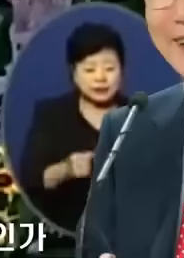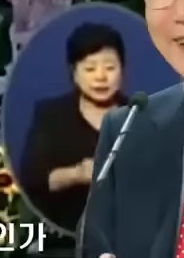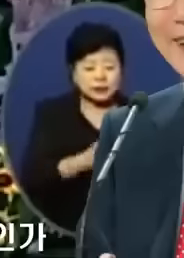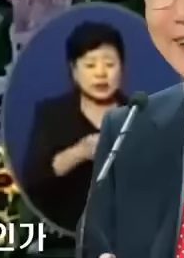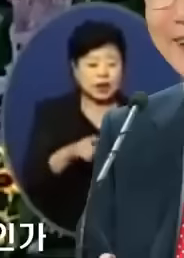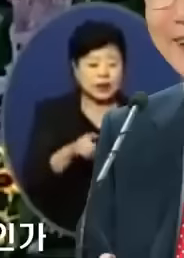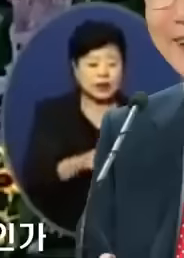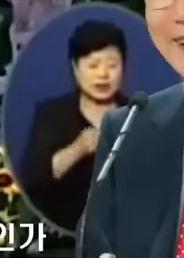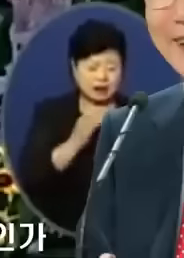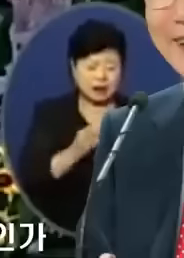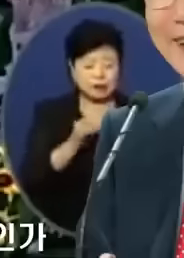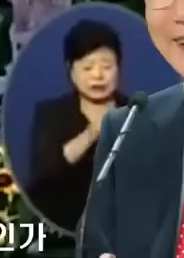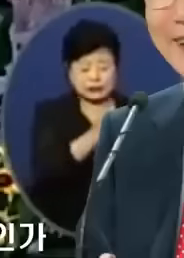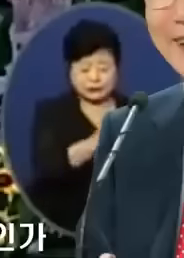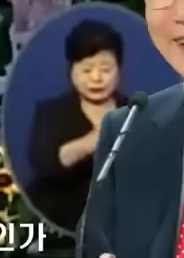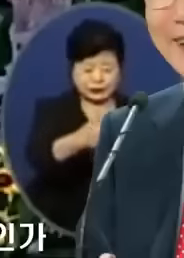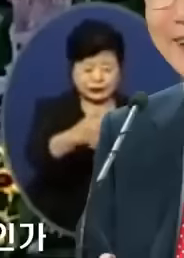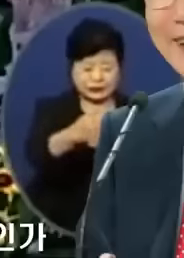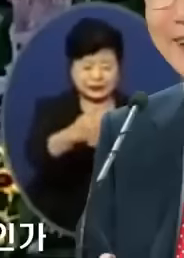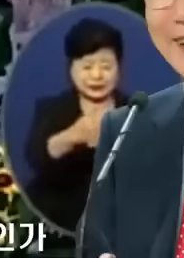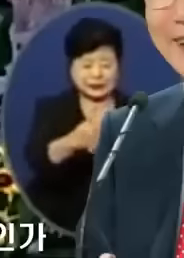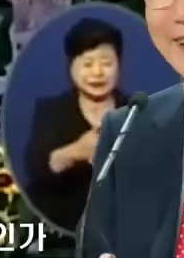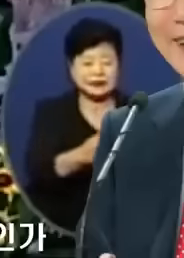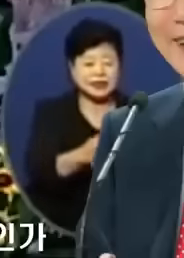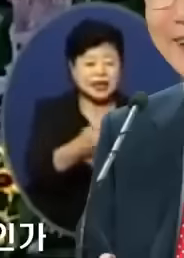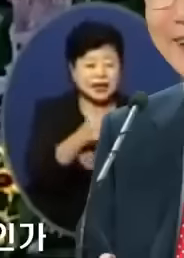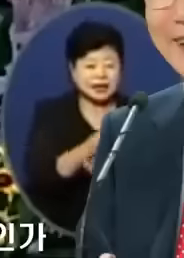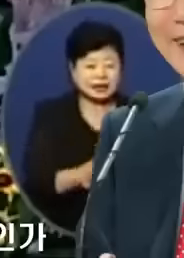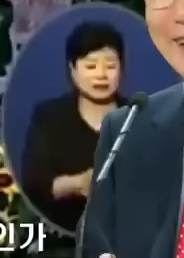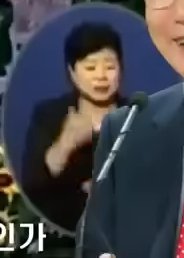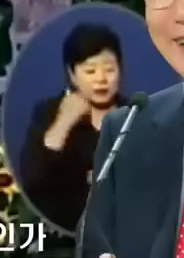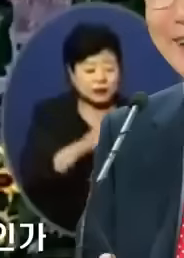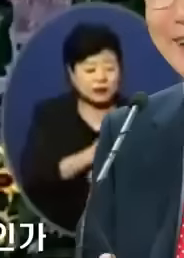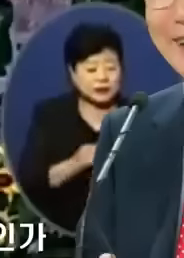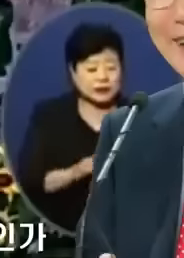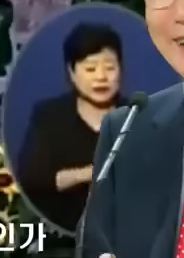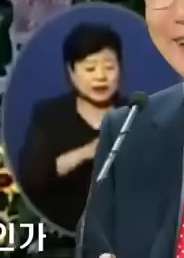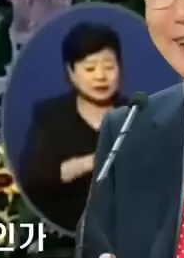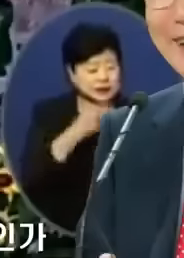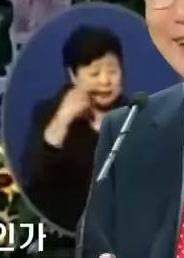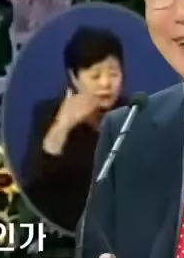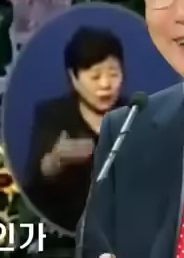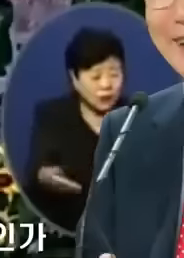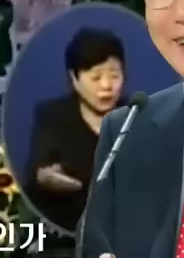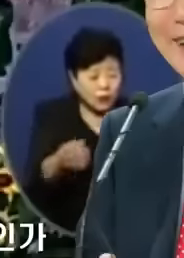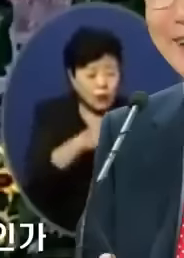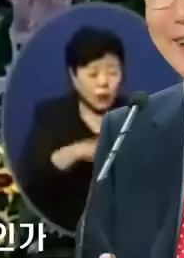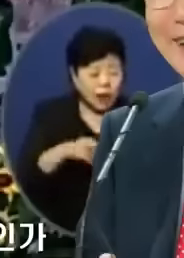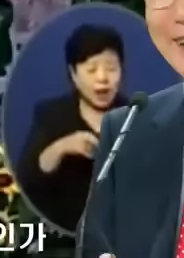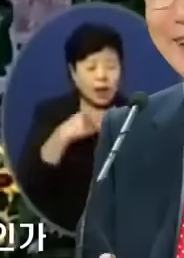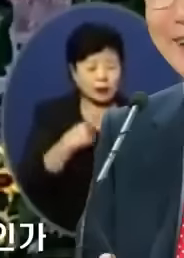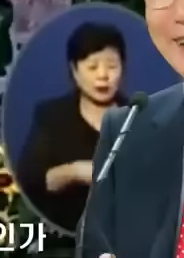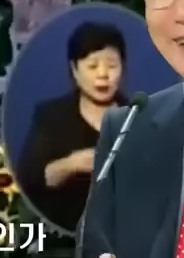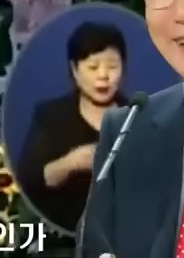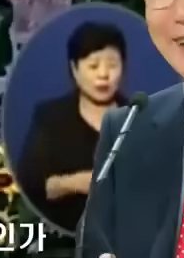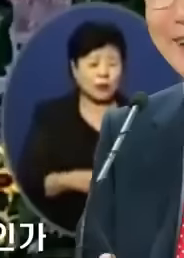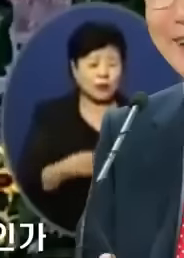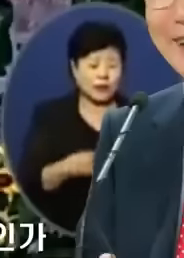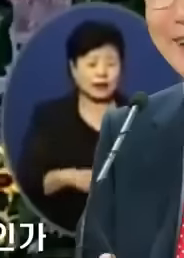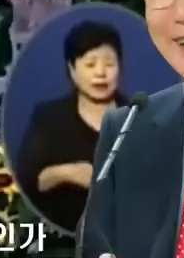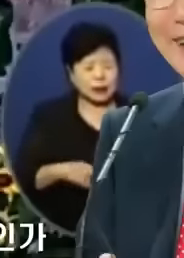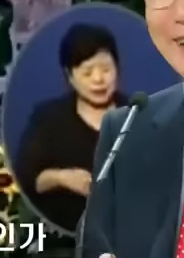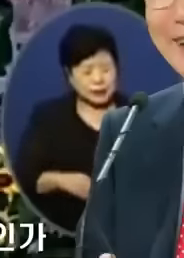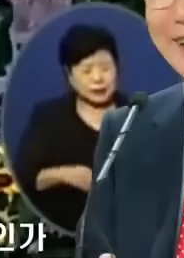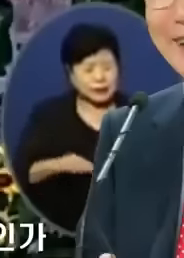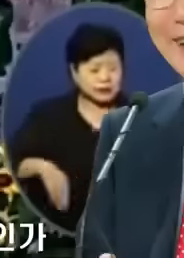자요 우리를 위하여 간구하시는 자신이라. 누가 우리를 그리스도의 사랑에서 끊으리요. 환난이나 곤고나 박해나